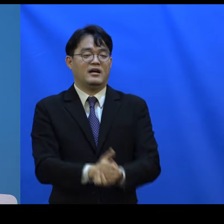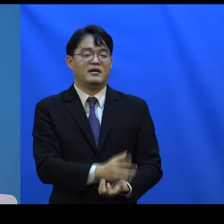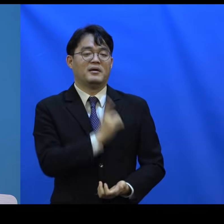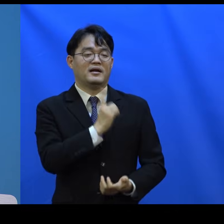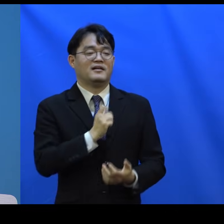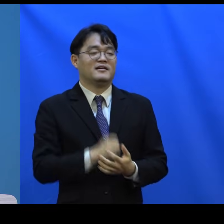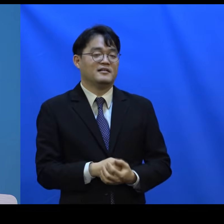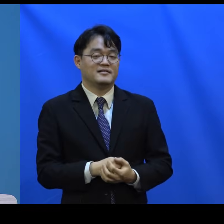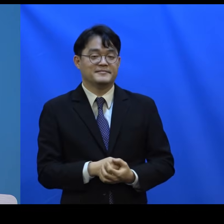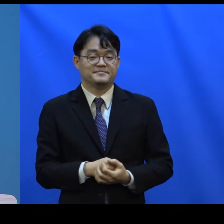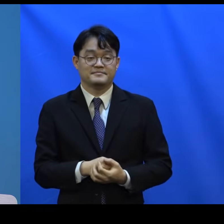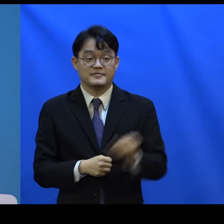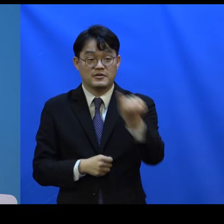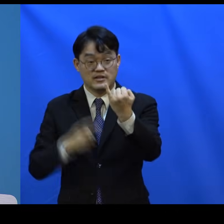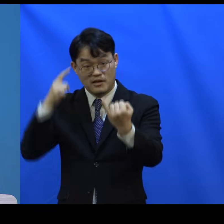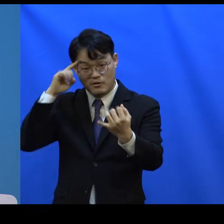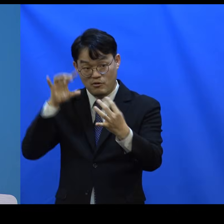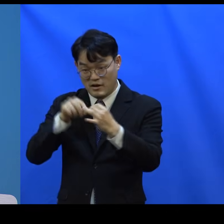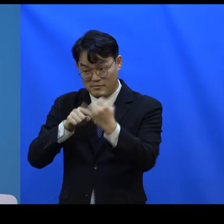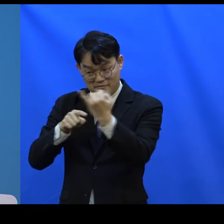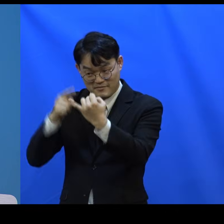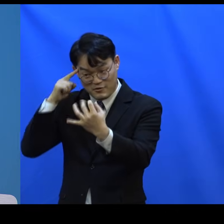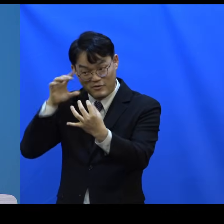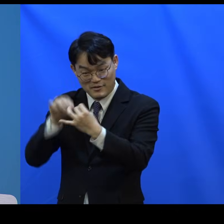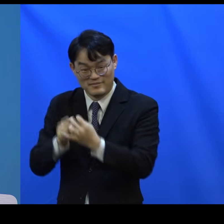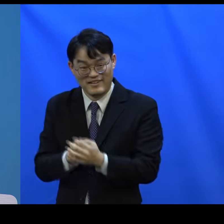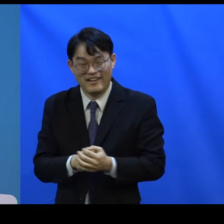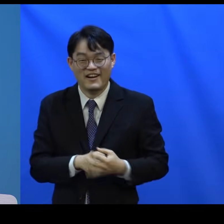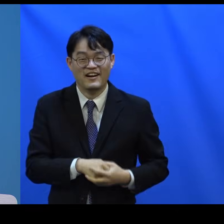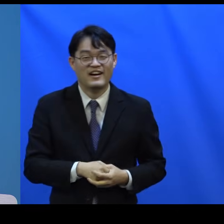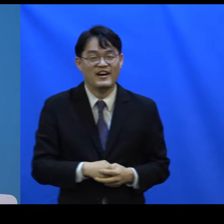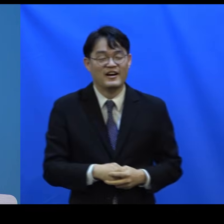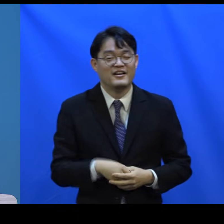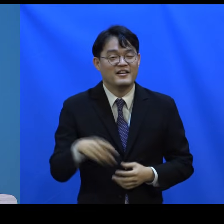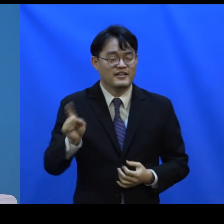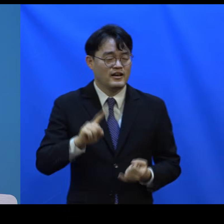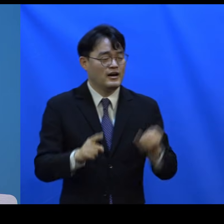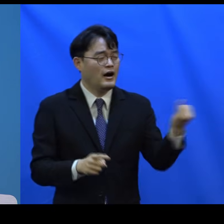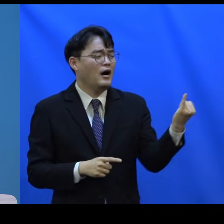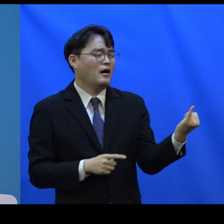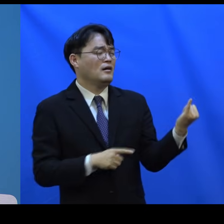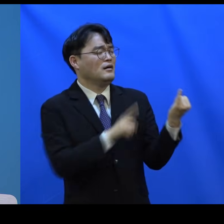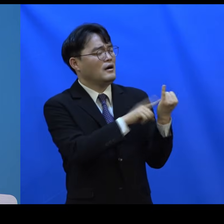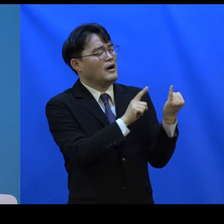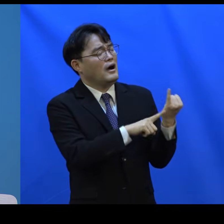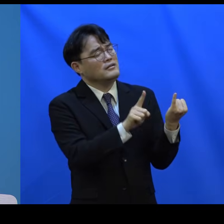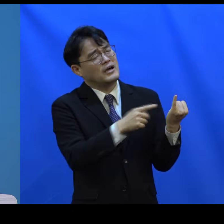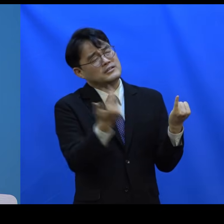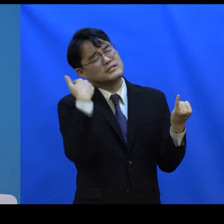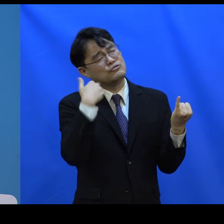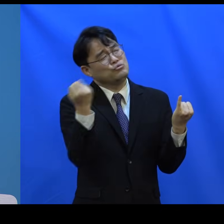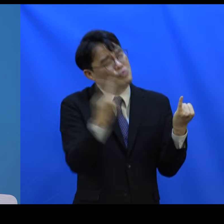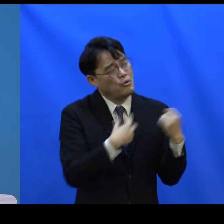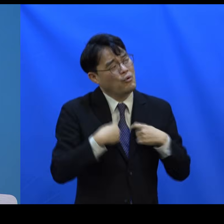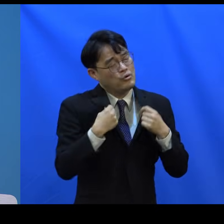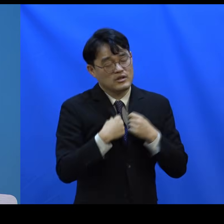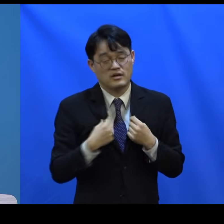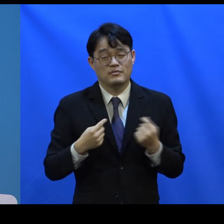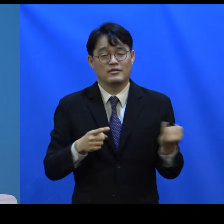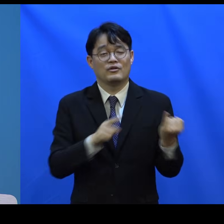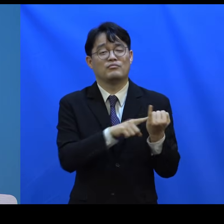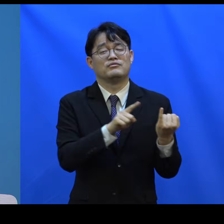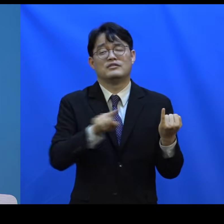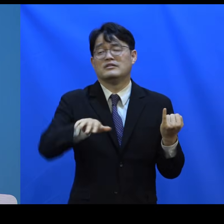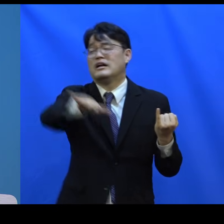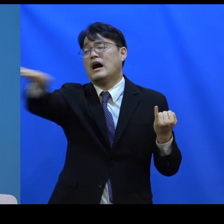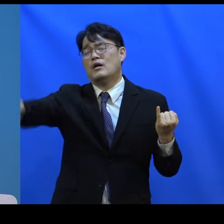또 뭐 그래, 나 지난주 입은 옷 아무도 지난주 그 옷 입고 왔다는 거 몰라요. 본인만 뭐 예민하지.